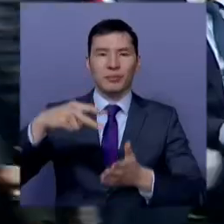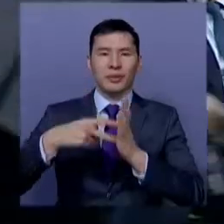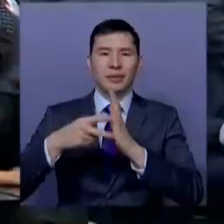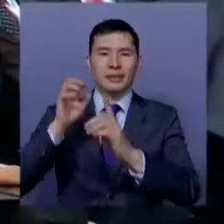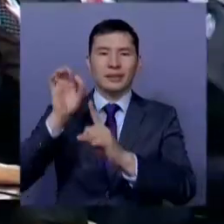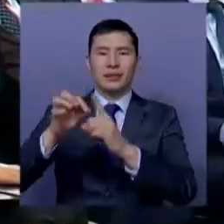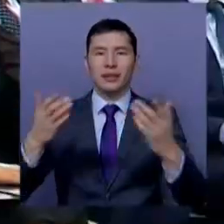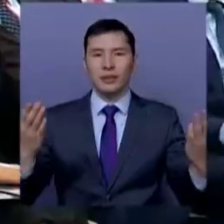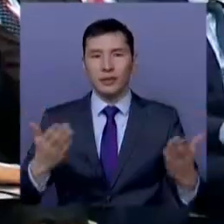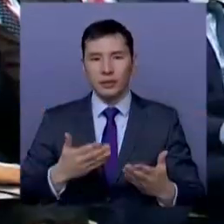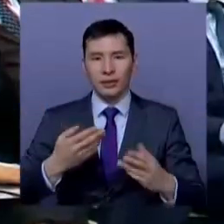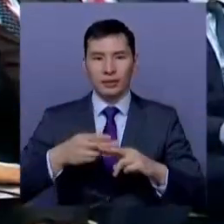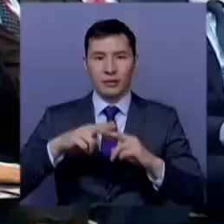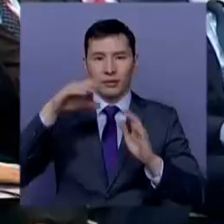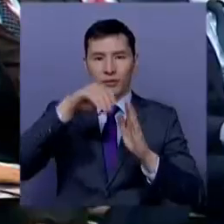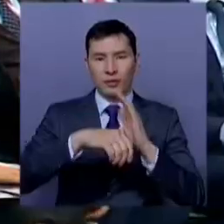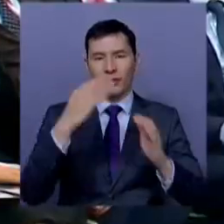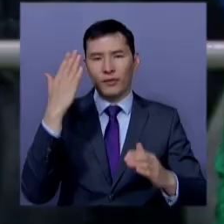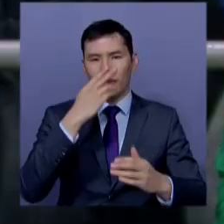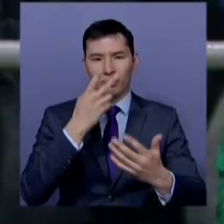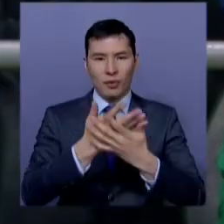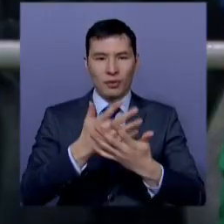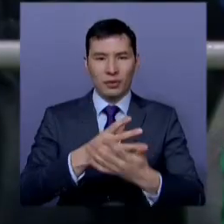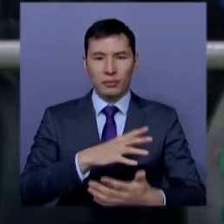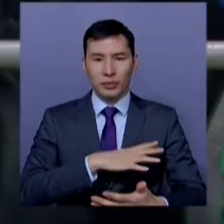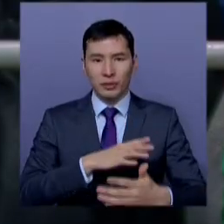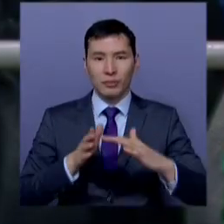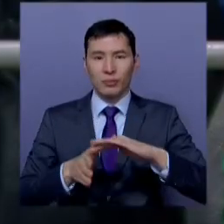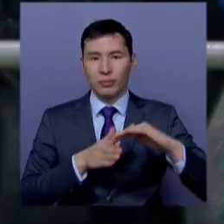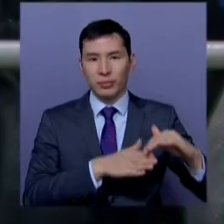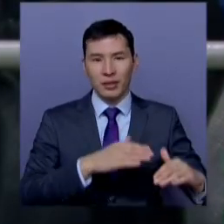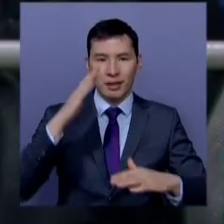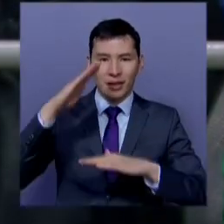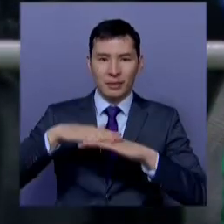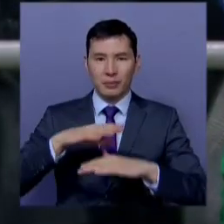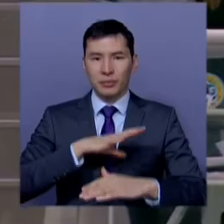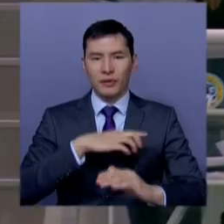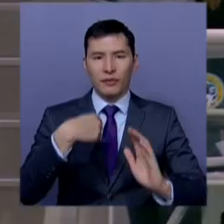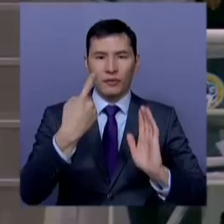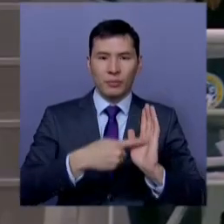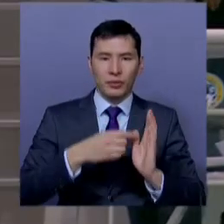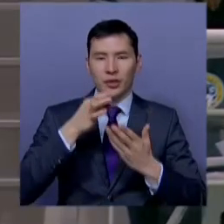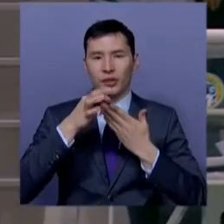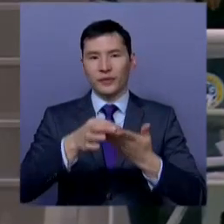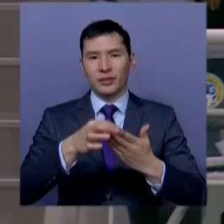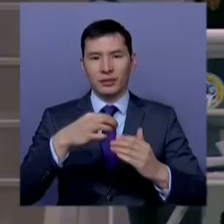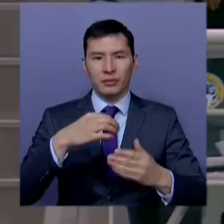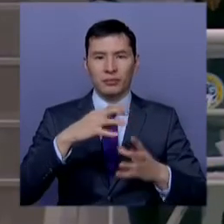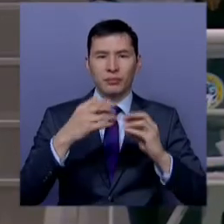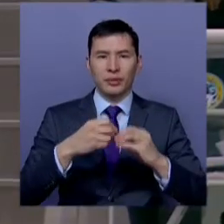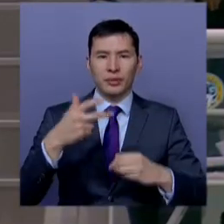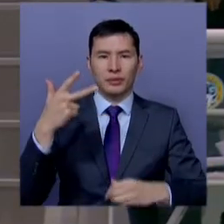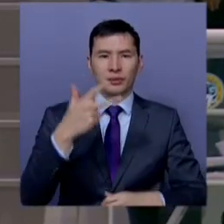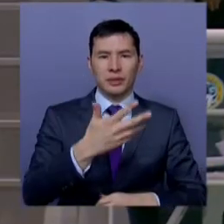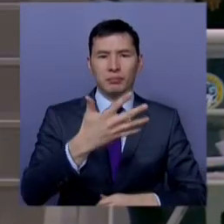мақсат мүдделер сол фильмде толық баяндалды. Содан соң қала әкімі бірден сұрақ-жауап форматына көшті. 3200